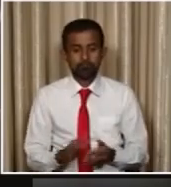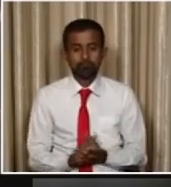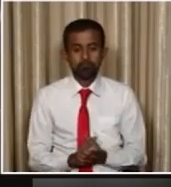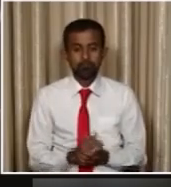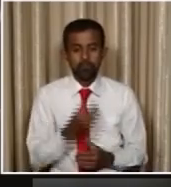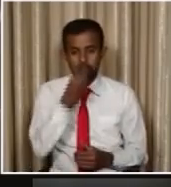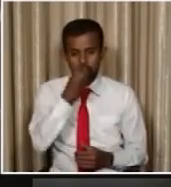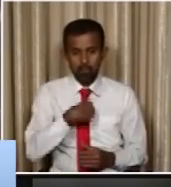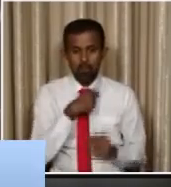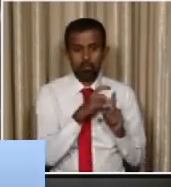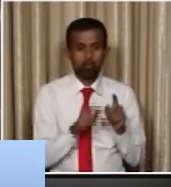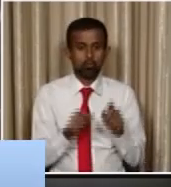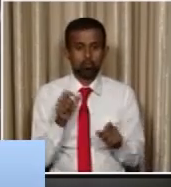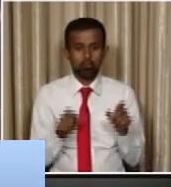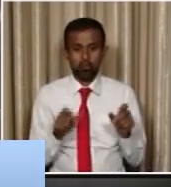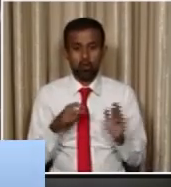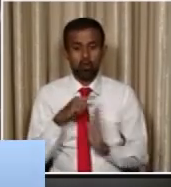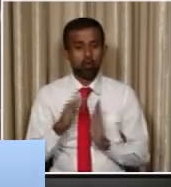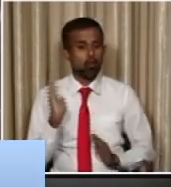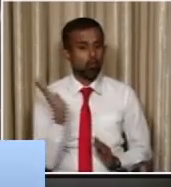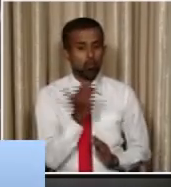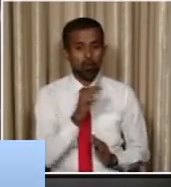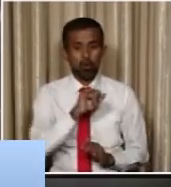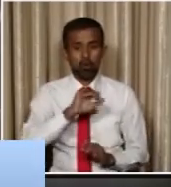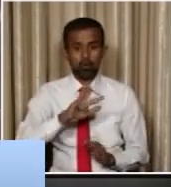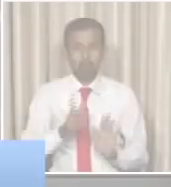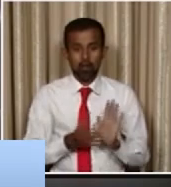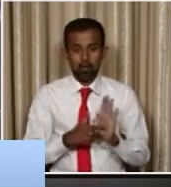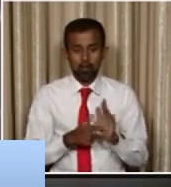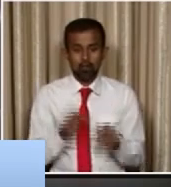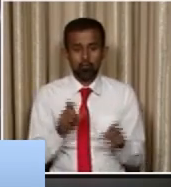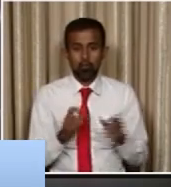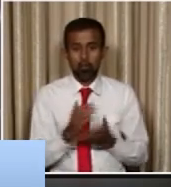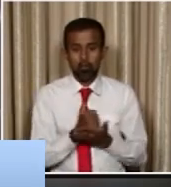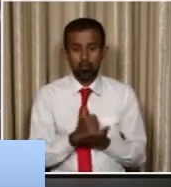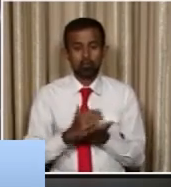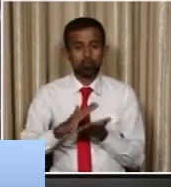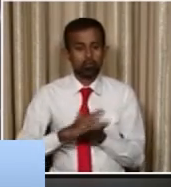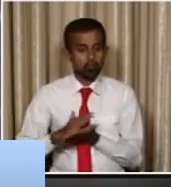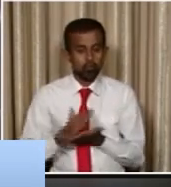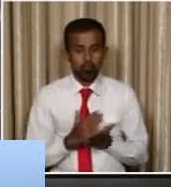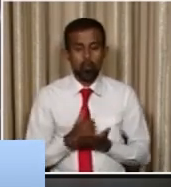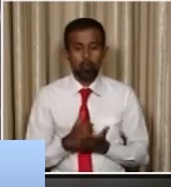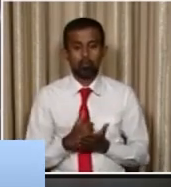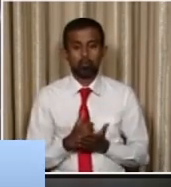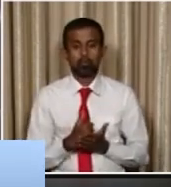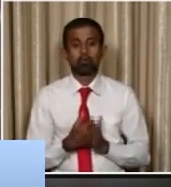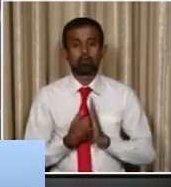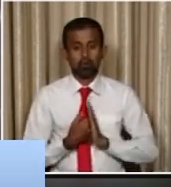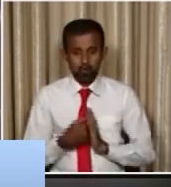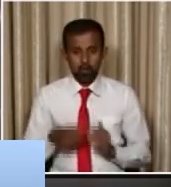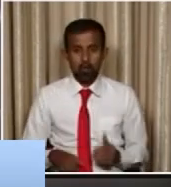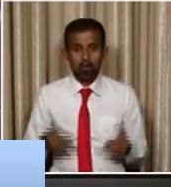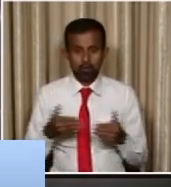මහතර දිස්ත්‍රික්කයේ ජනතාවටද රට පුරා සිට 800,000 ජනවරටමද දායක වූ ජනතාව ගෞරවයෙන් වශයෙන් මම අද